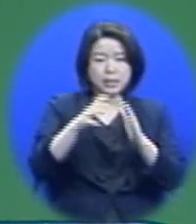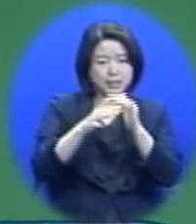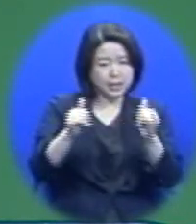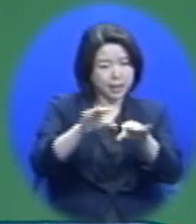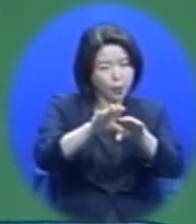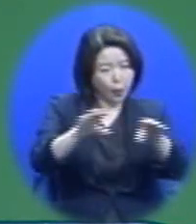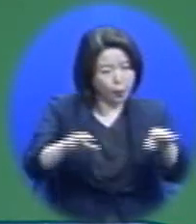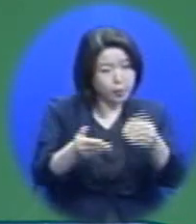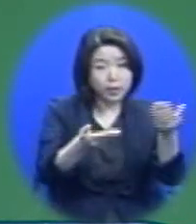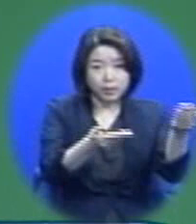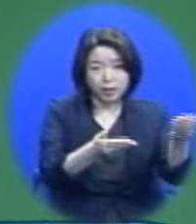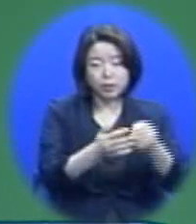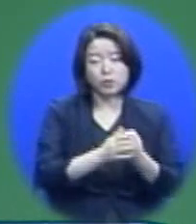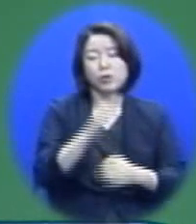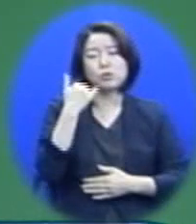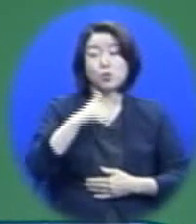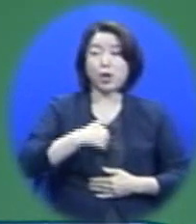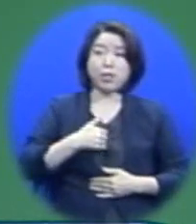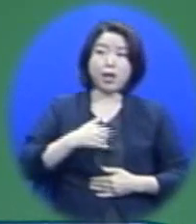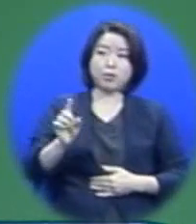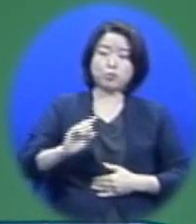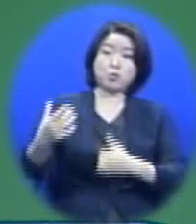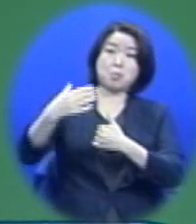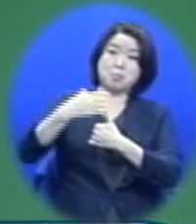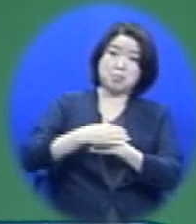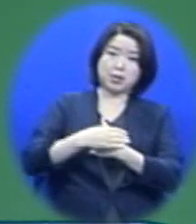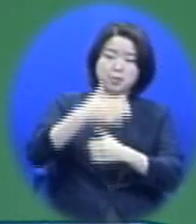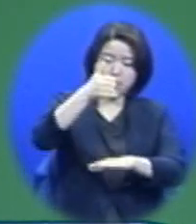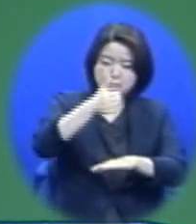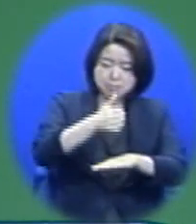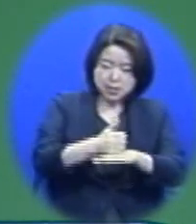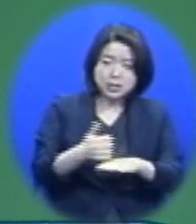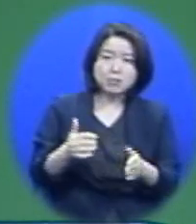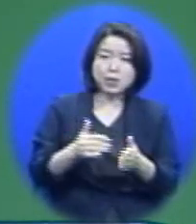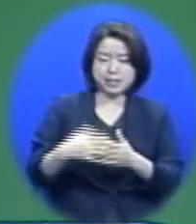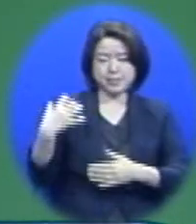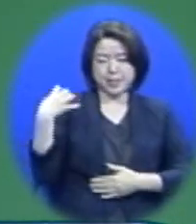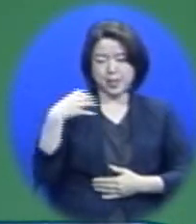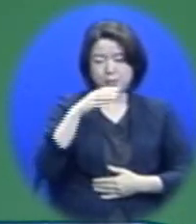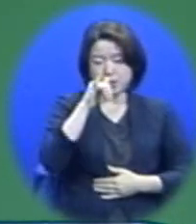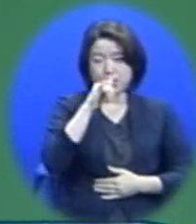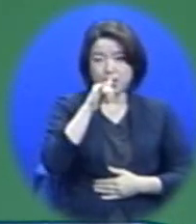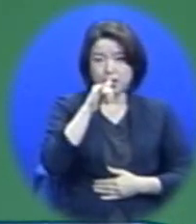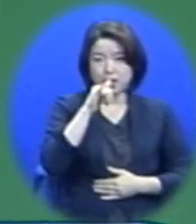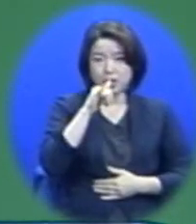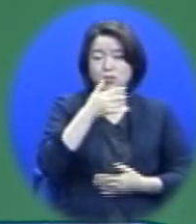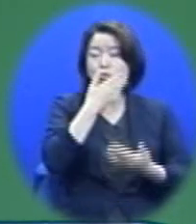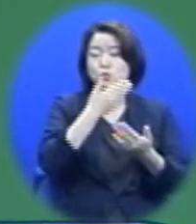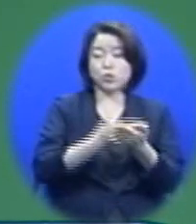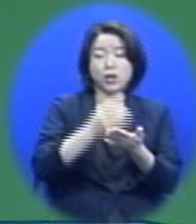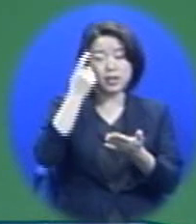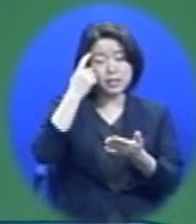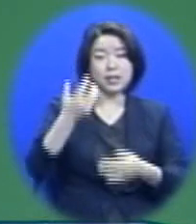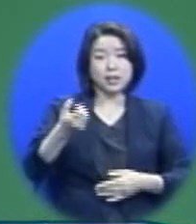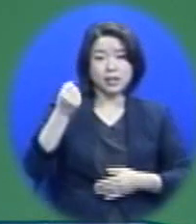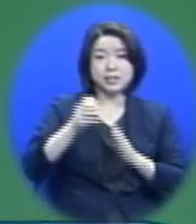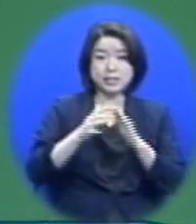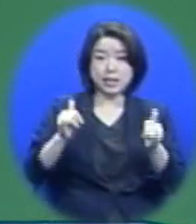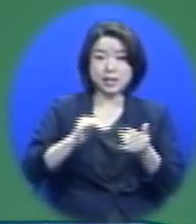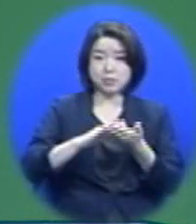대하고 누가 나에게 뭔가를 맡긴 일은 끝까지 책임 있게 감당하는 것을 중요하게 생각하는 사람.